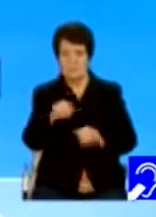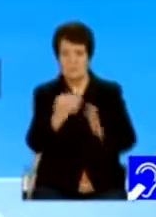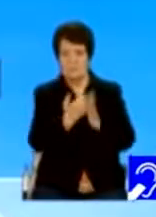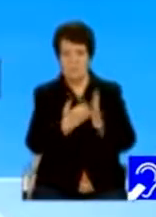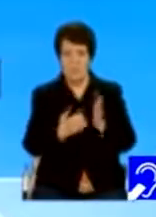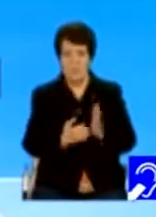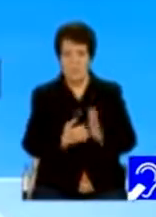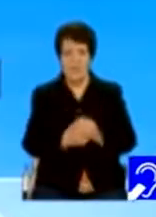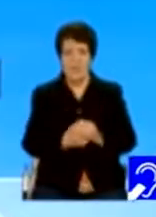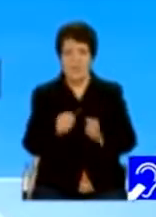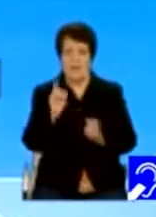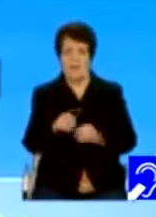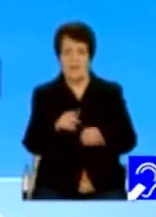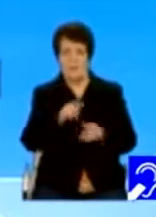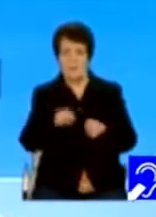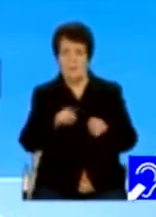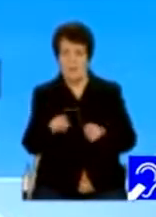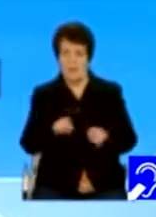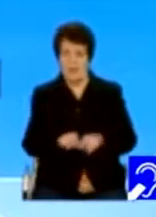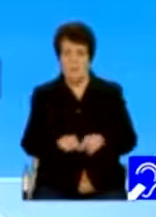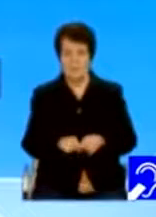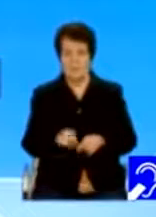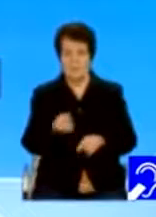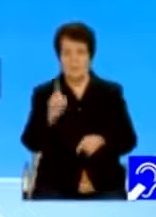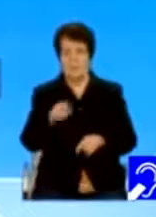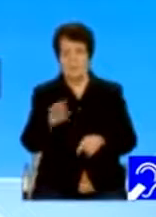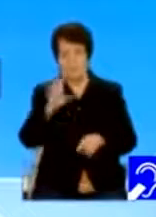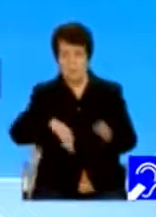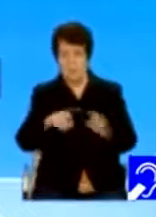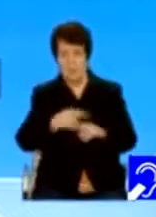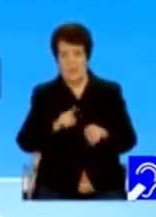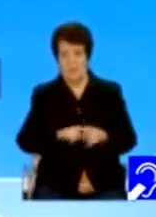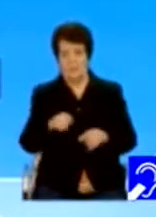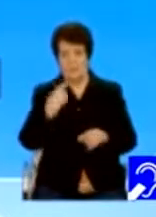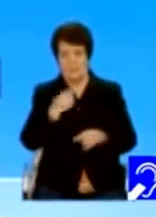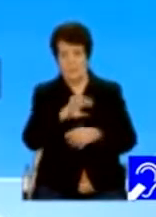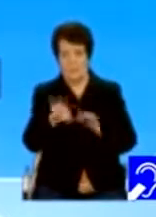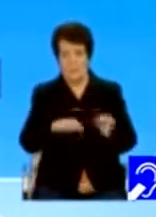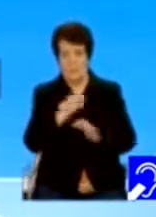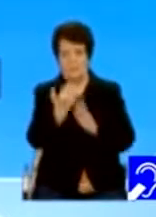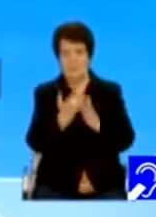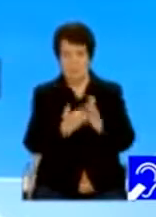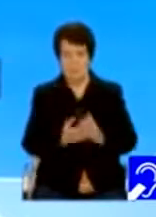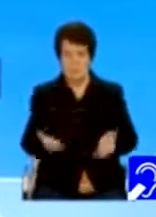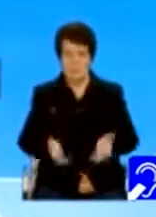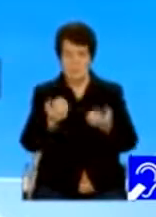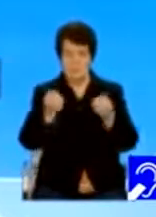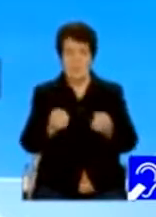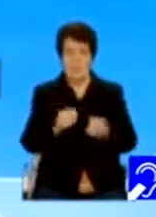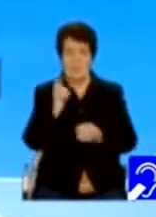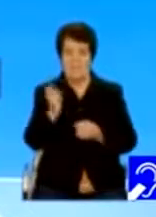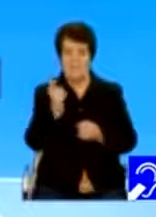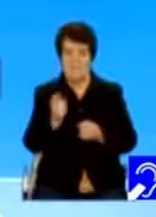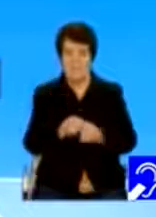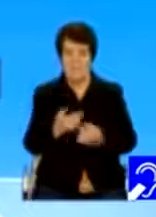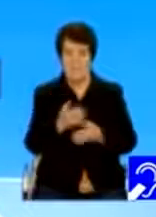de televiziune care sunt de propagandă și ne întunică mințele. Doar după asta putem vorbi despre proiecte, programe, susținerea fermierilor,